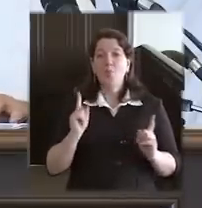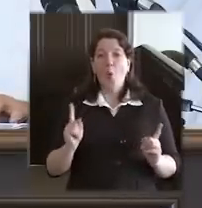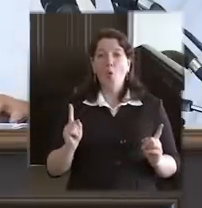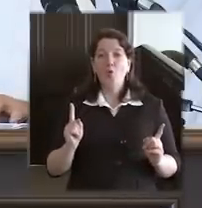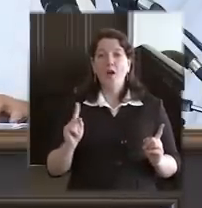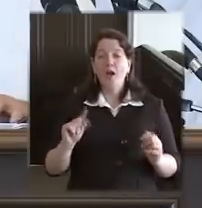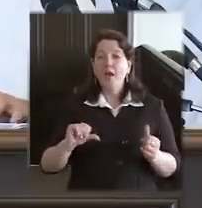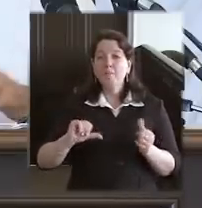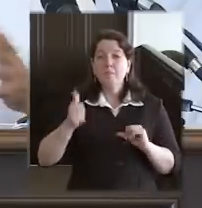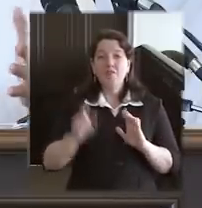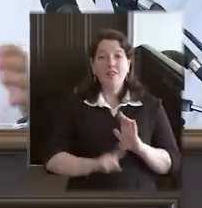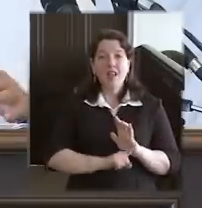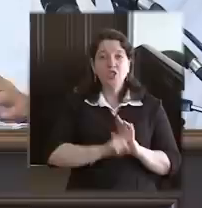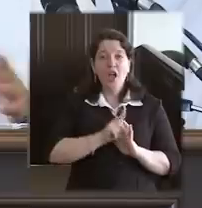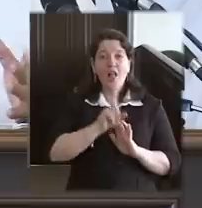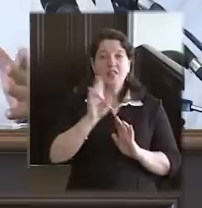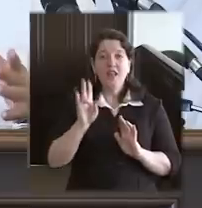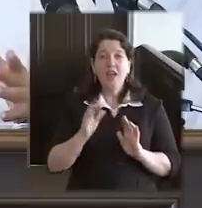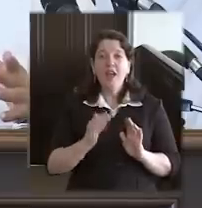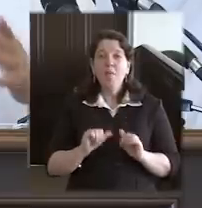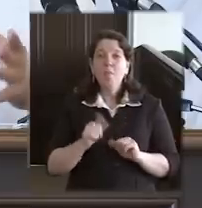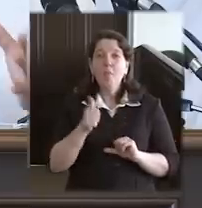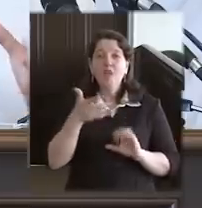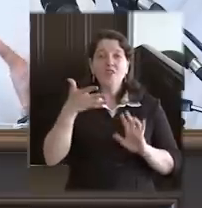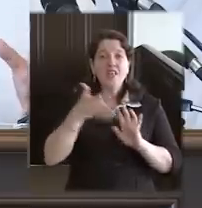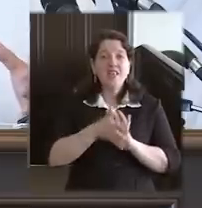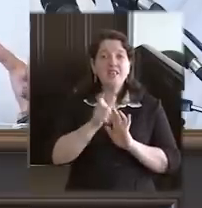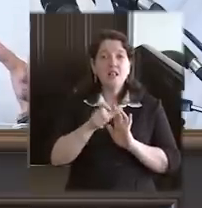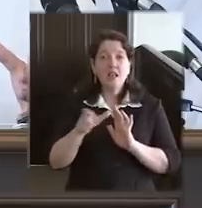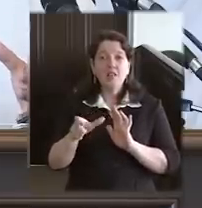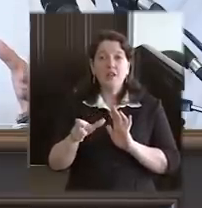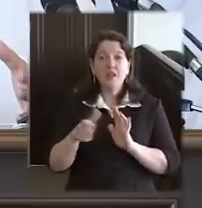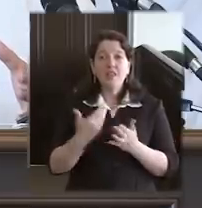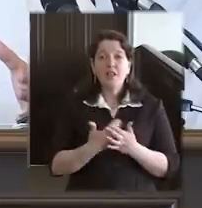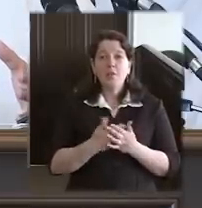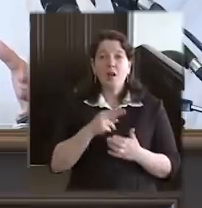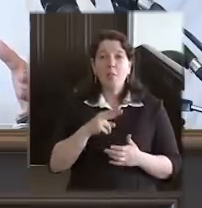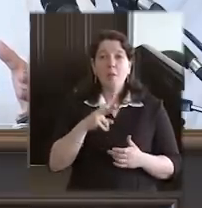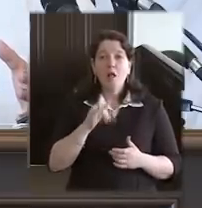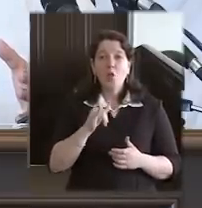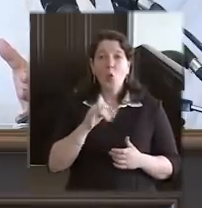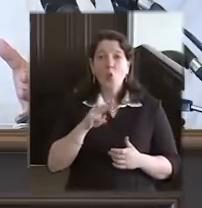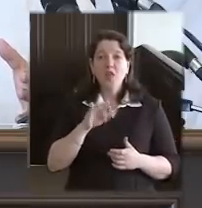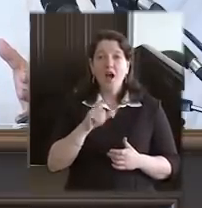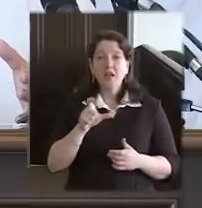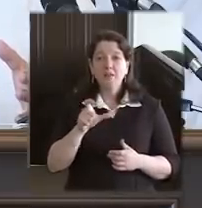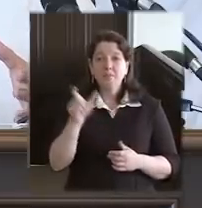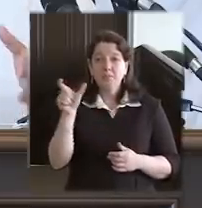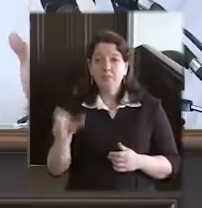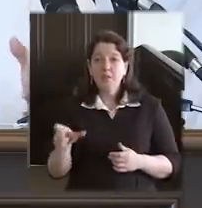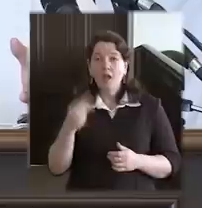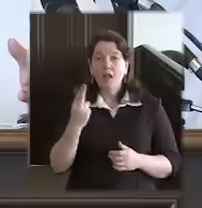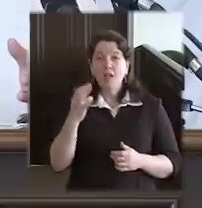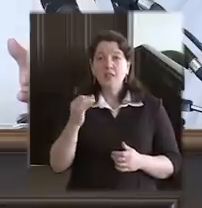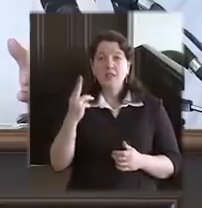эпоху. Первоначально христианские. Первые исследователи, посмотрите, Плутарх, например, Цицерон, что